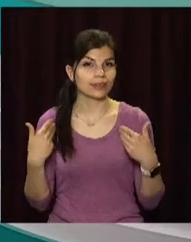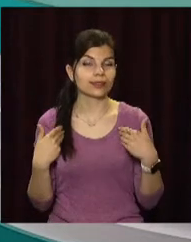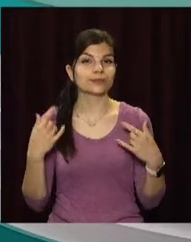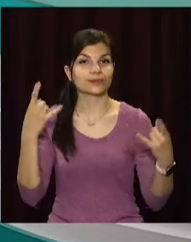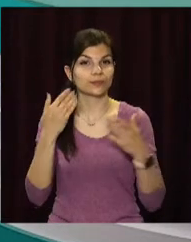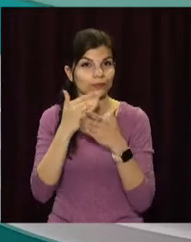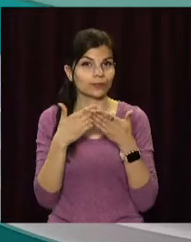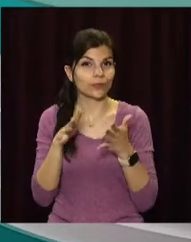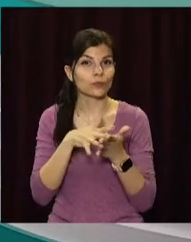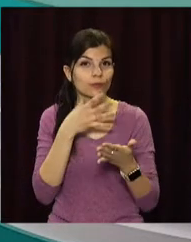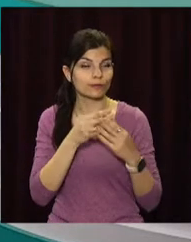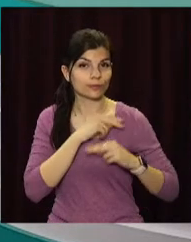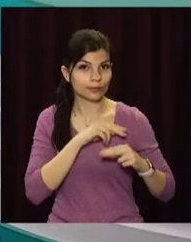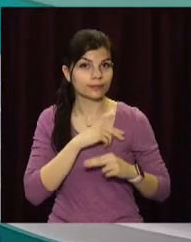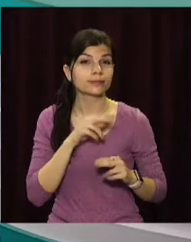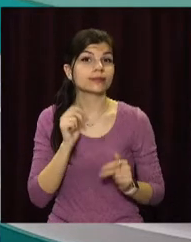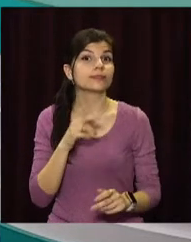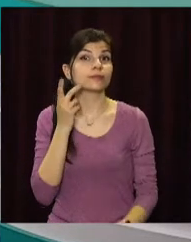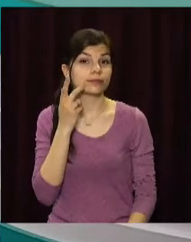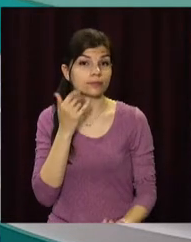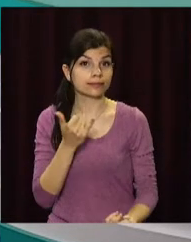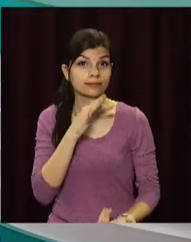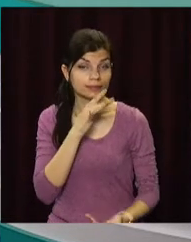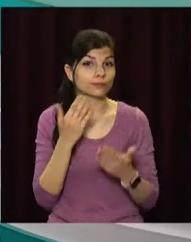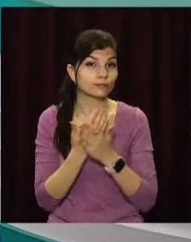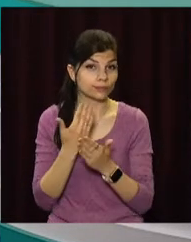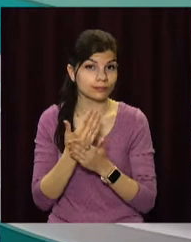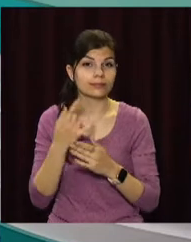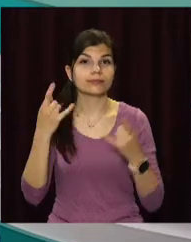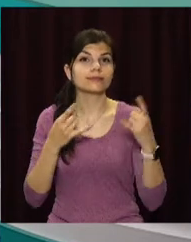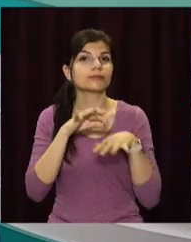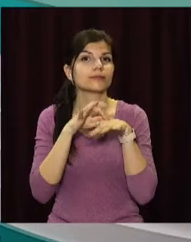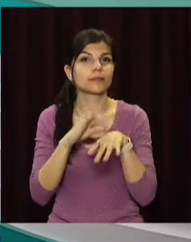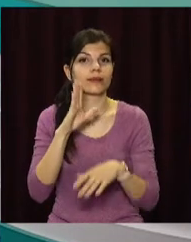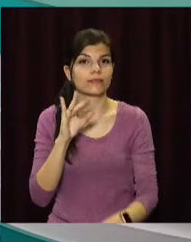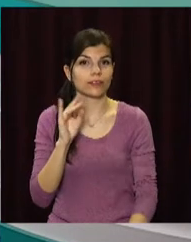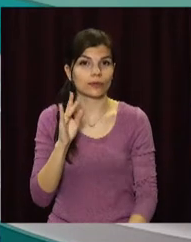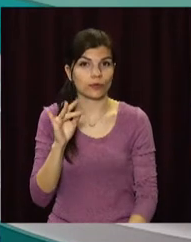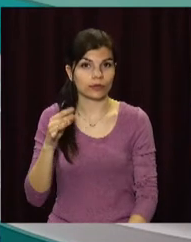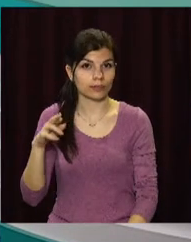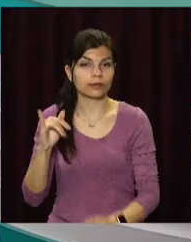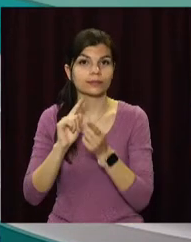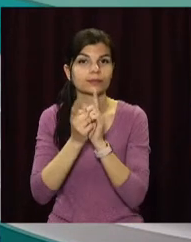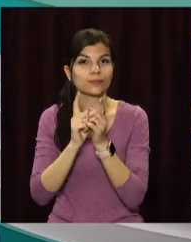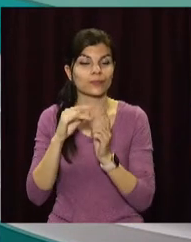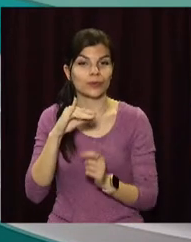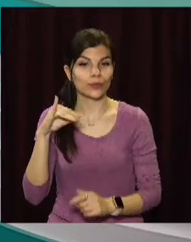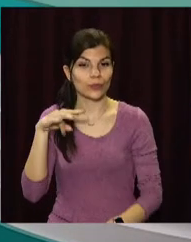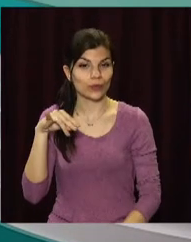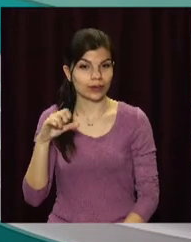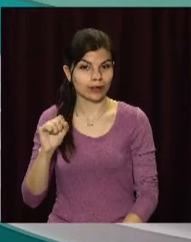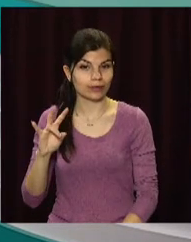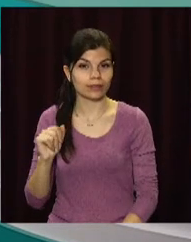Вітаю! Відкритий продовжує свою роботу і, як завжди, у цій порі новини. Для вас у студії працюють Вікторія Вахрушина та сурдоперекладачка